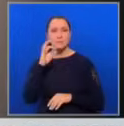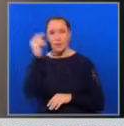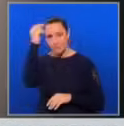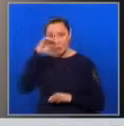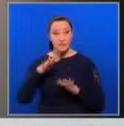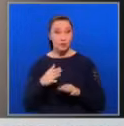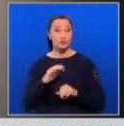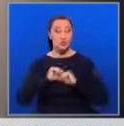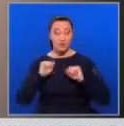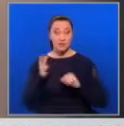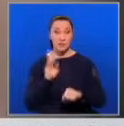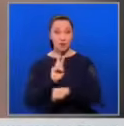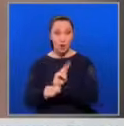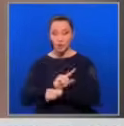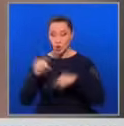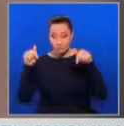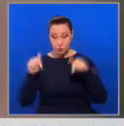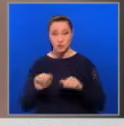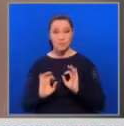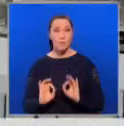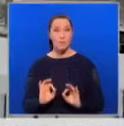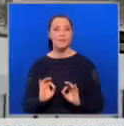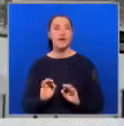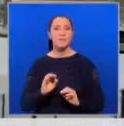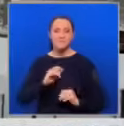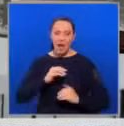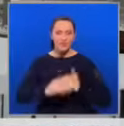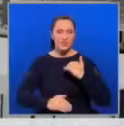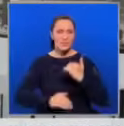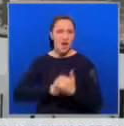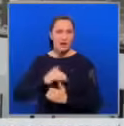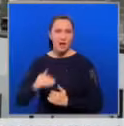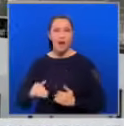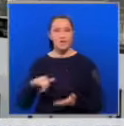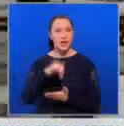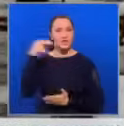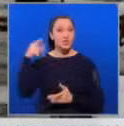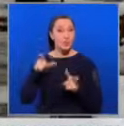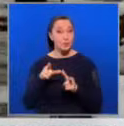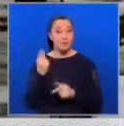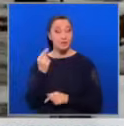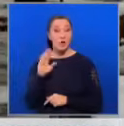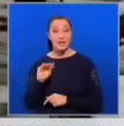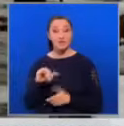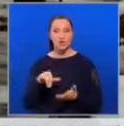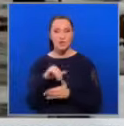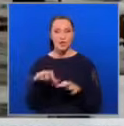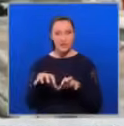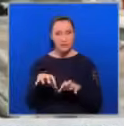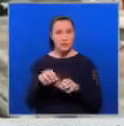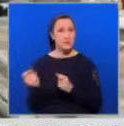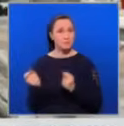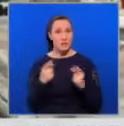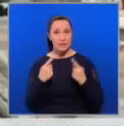четвъртък следобед настоящия момент ли търкалят на летище мюнхен първо им казали че самолетът им е замръзнал и са им